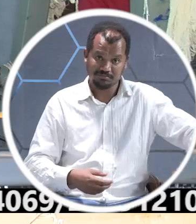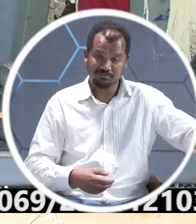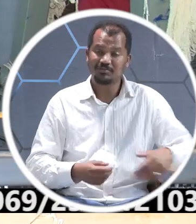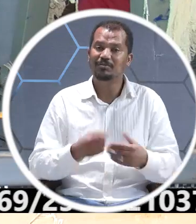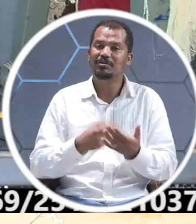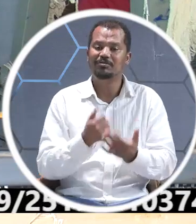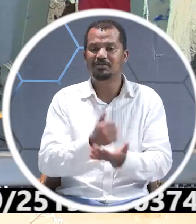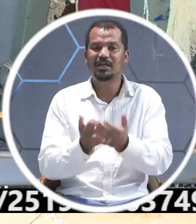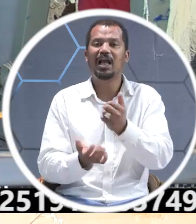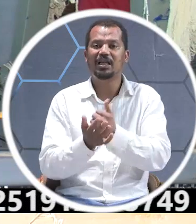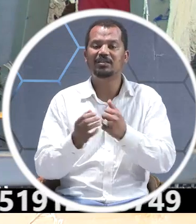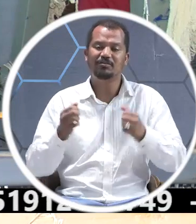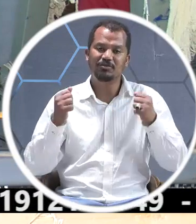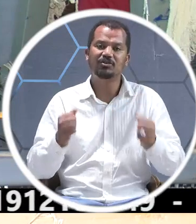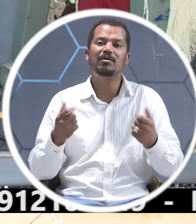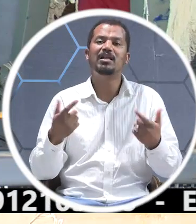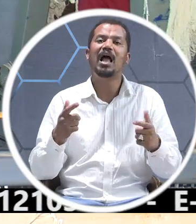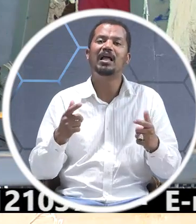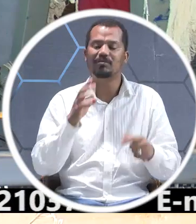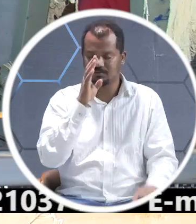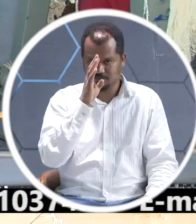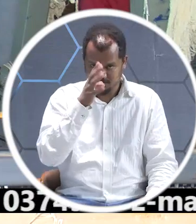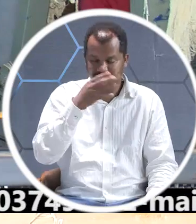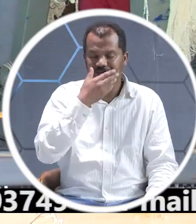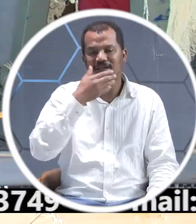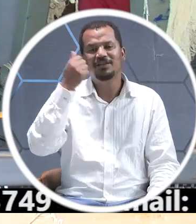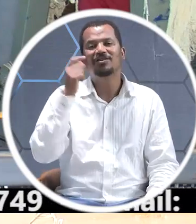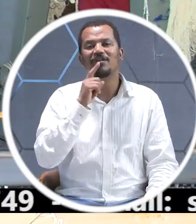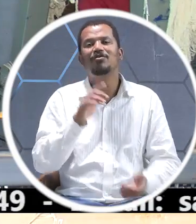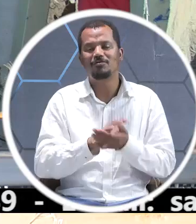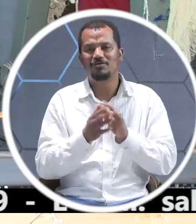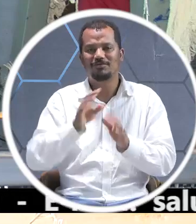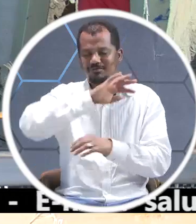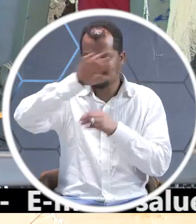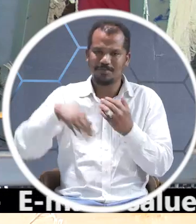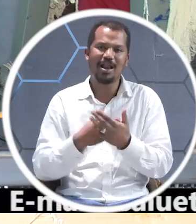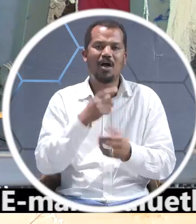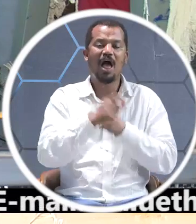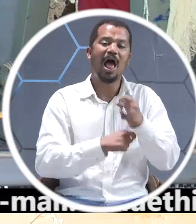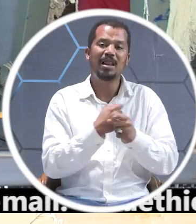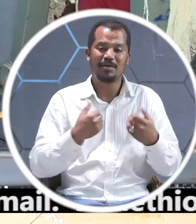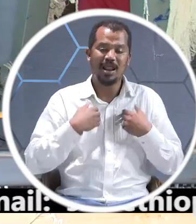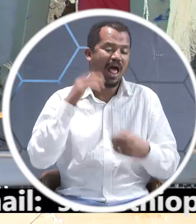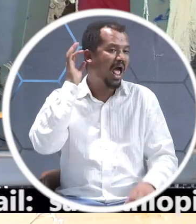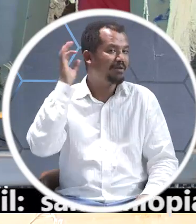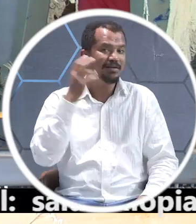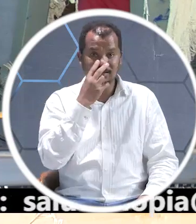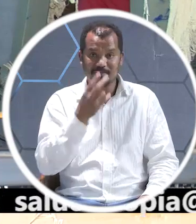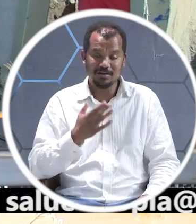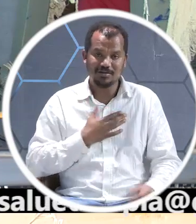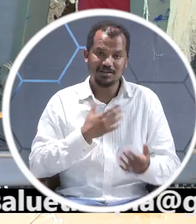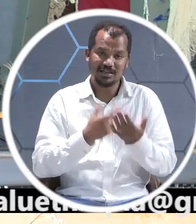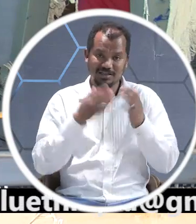بزی متگاگزی منچل بتنگات آمی بنفت ریتشالنم میونو به مل لو عالم یال لاتواد مایتامل